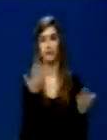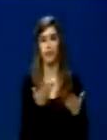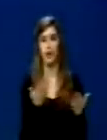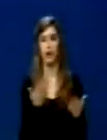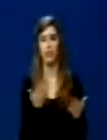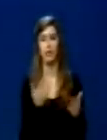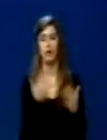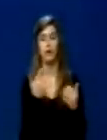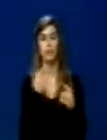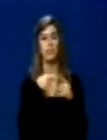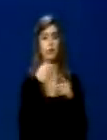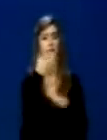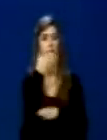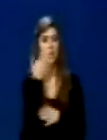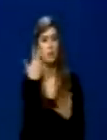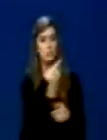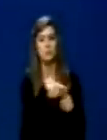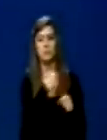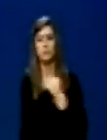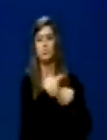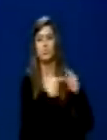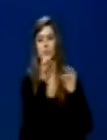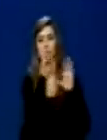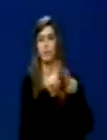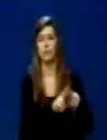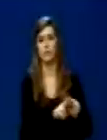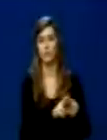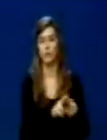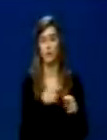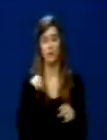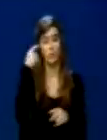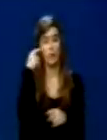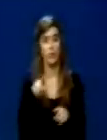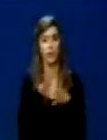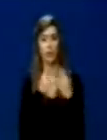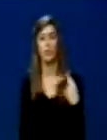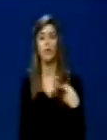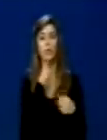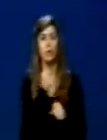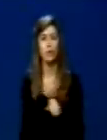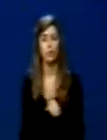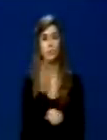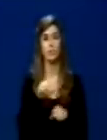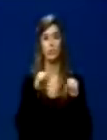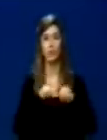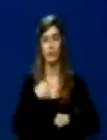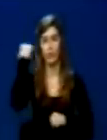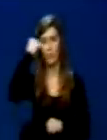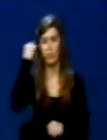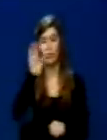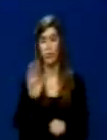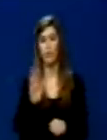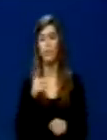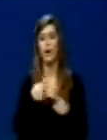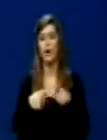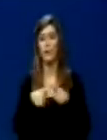në një ndërmarje e cila as vetë nuk po mund ta mbaj. Pra në këtë drejtim konsideroj se këtu përgjegjësia është drejt për drejt e qeverisë së Republikës së Kosovës, për